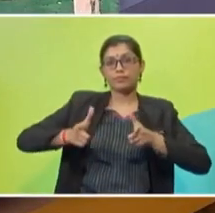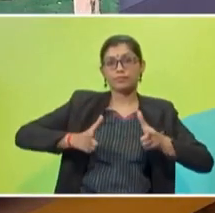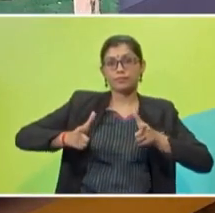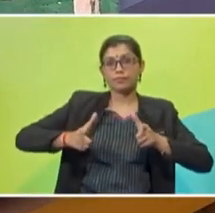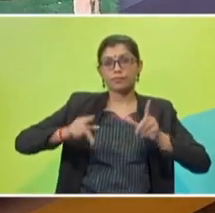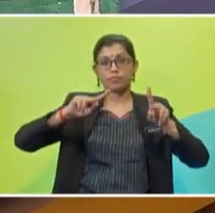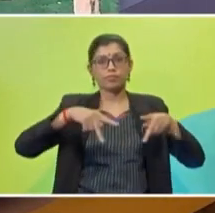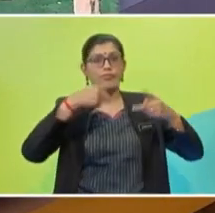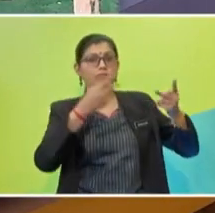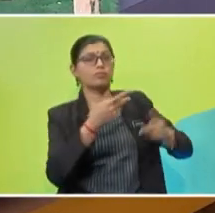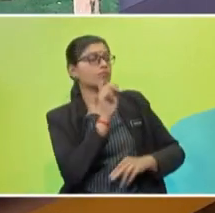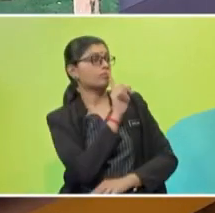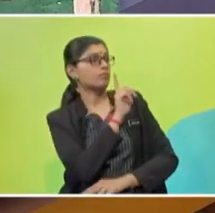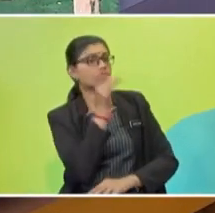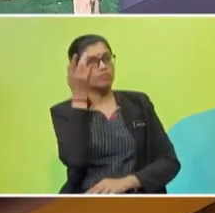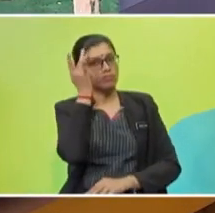oke